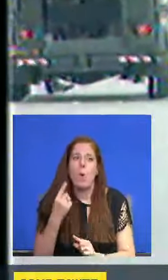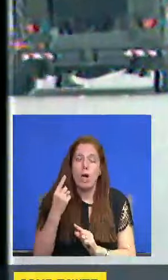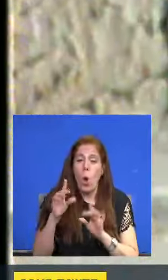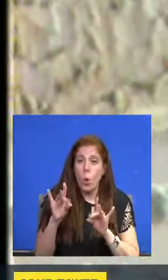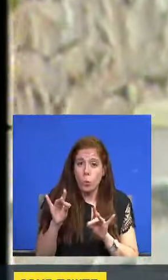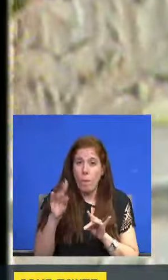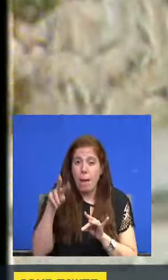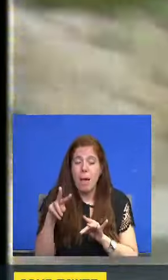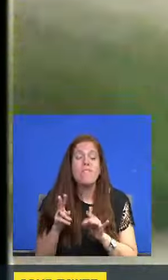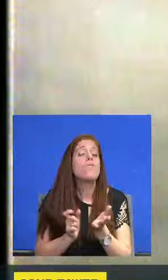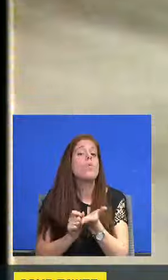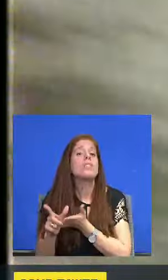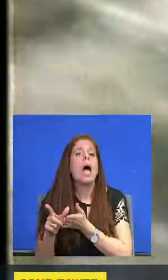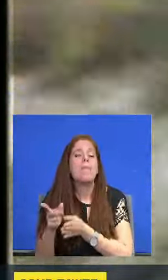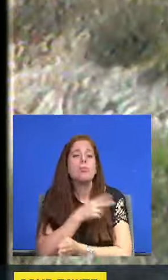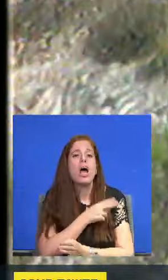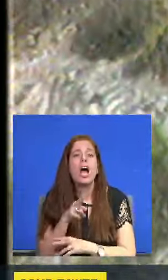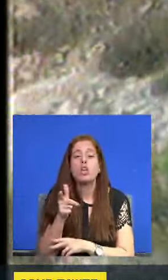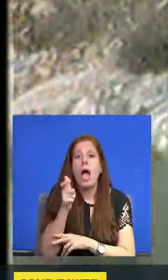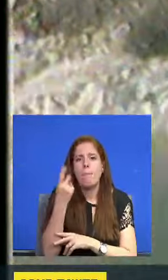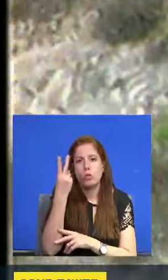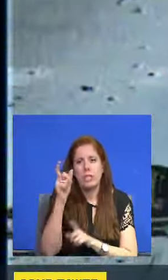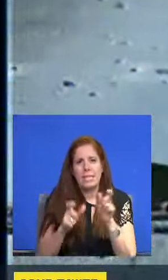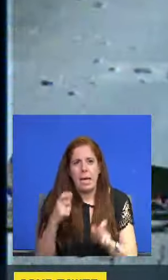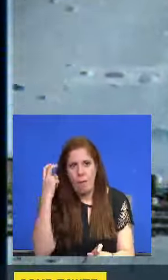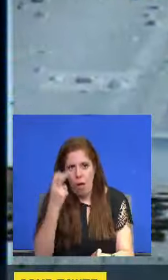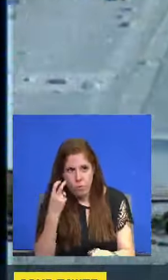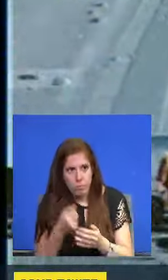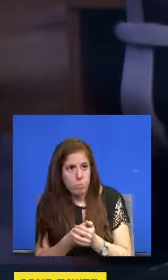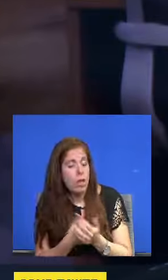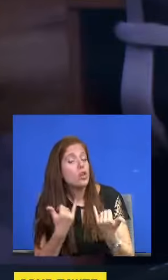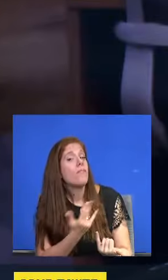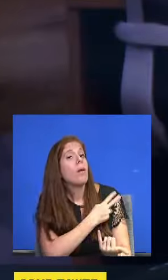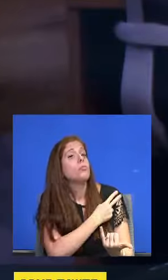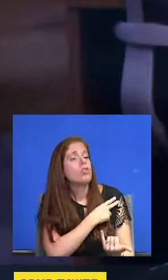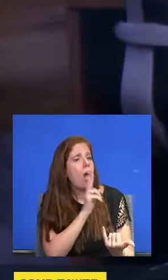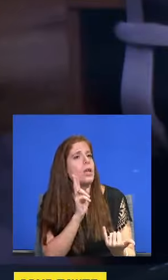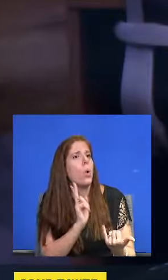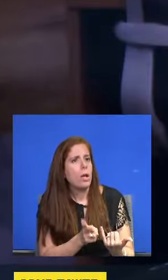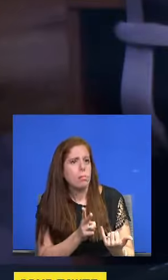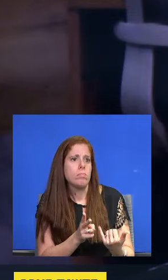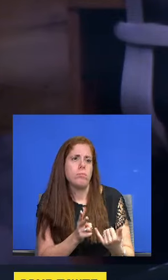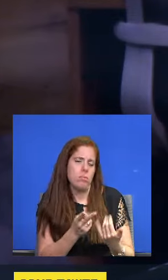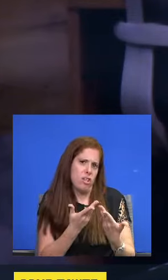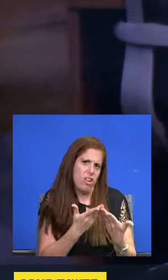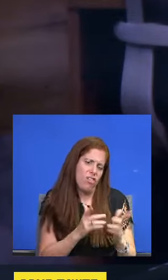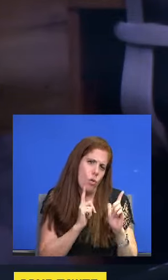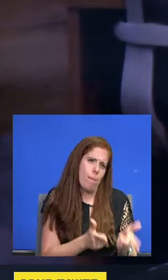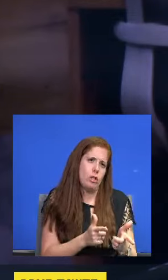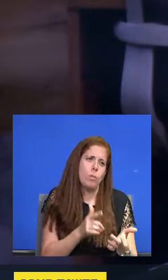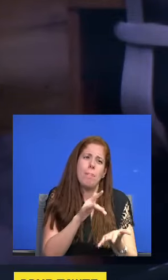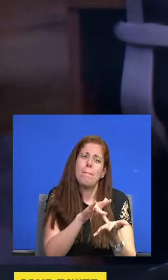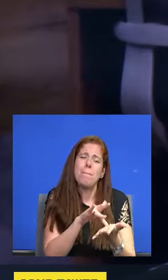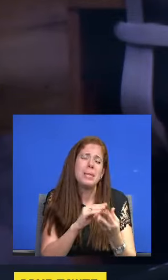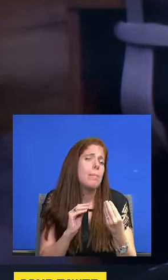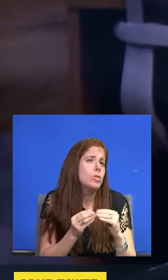מהמשטרה לאחר שירה בשני אזרחים ערבים. למשטרה גם עכשיו יש סמכות פתיחה באש. מידה מאוד מצומצמת במקומות מאוד